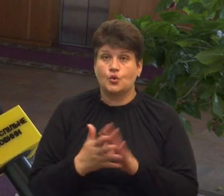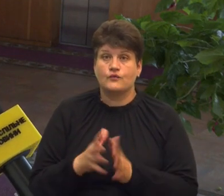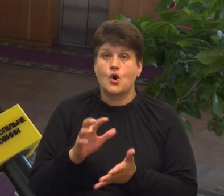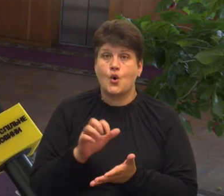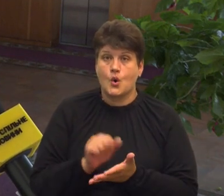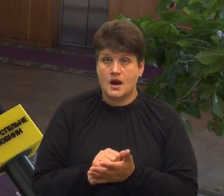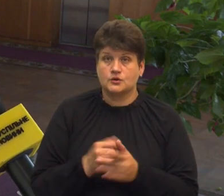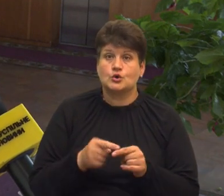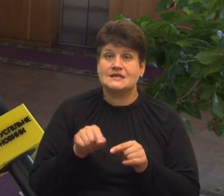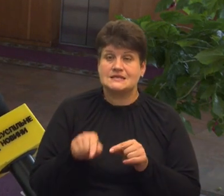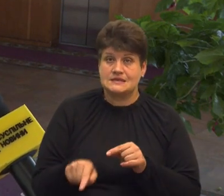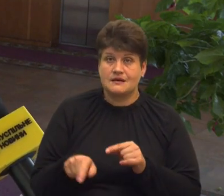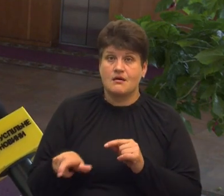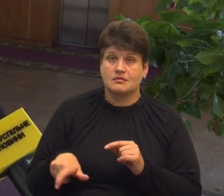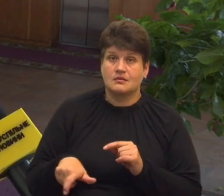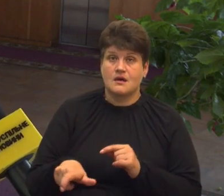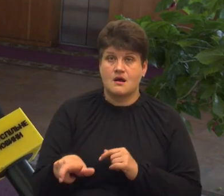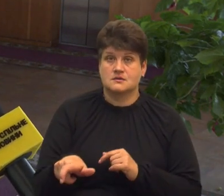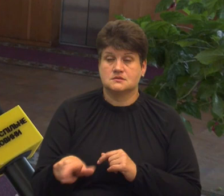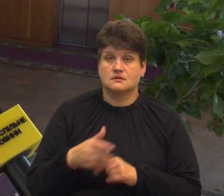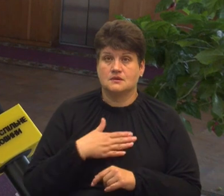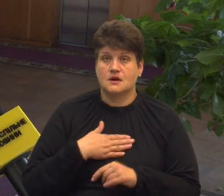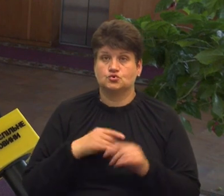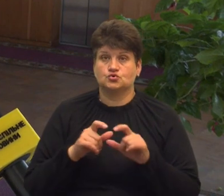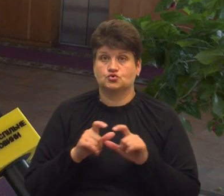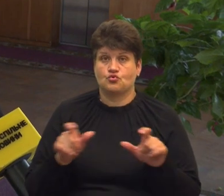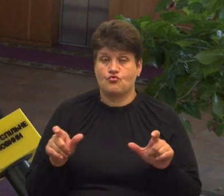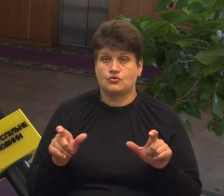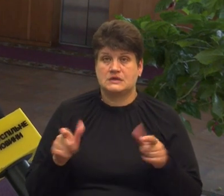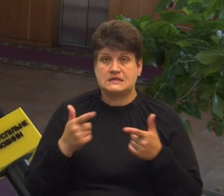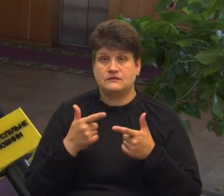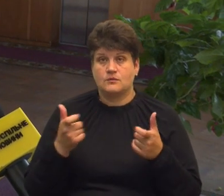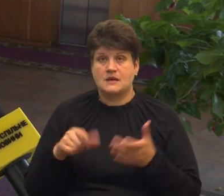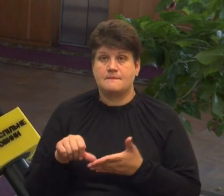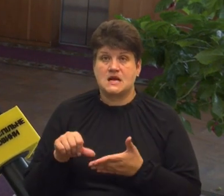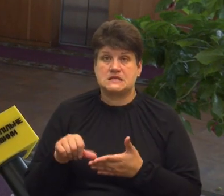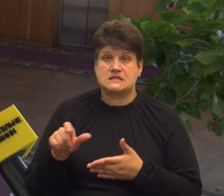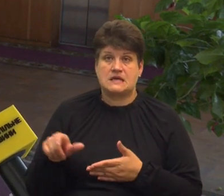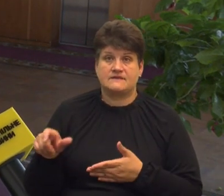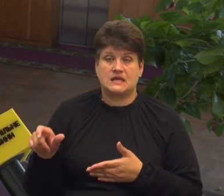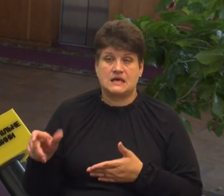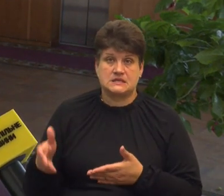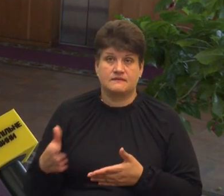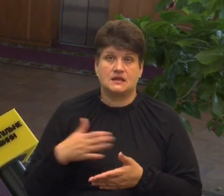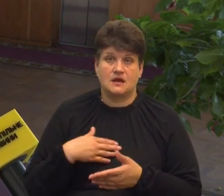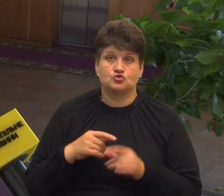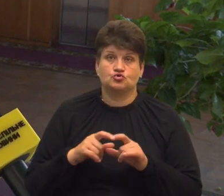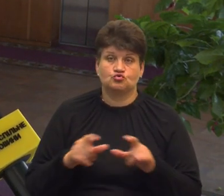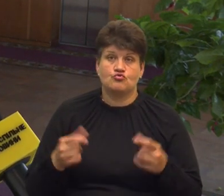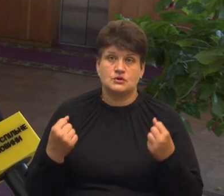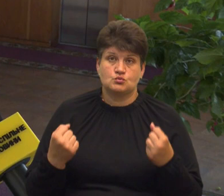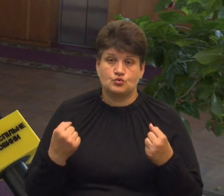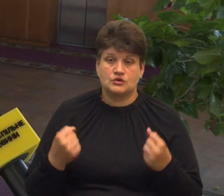цієї санної траси нашої школою з інформацією представництва нашої школи спортивної